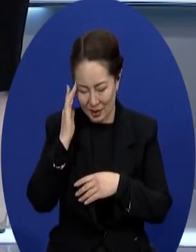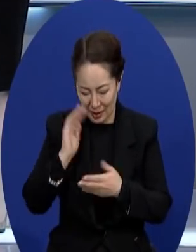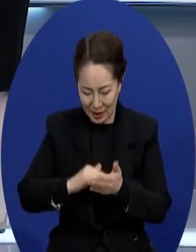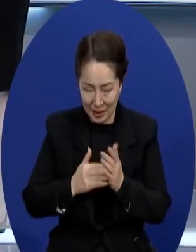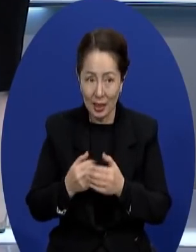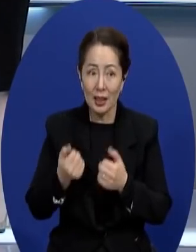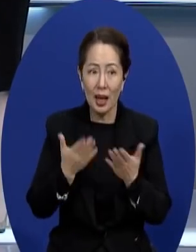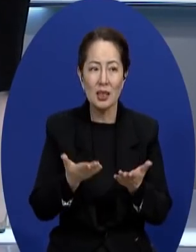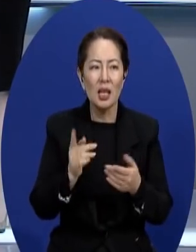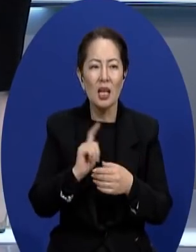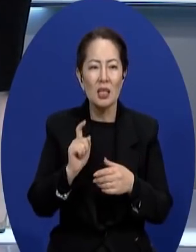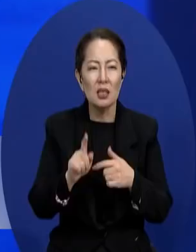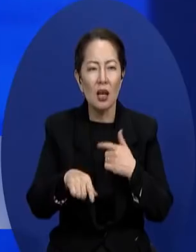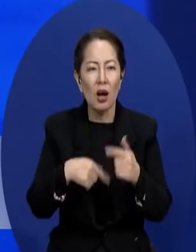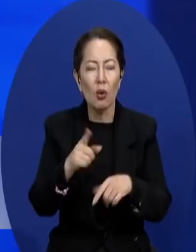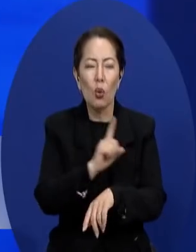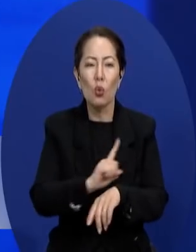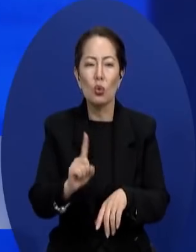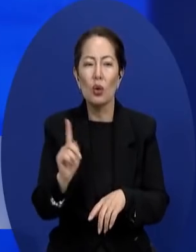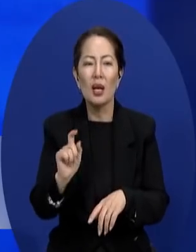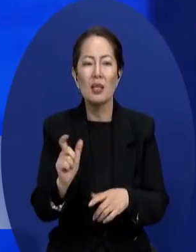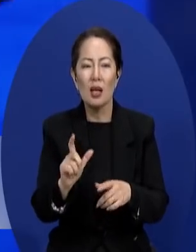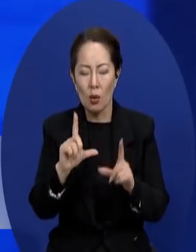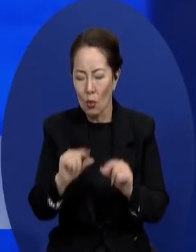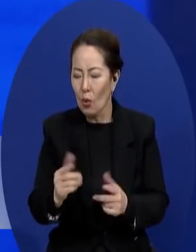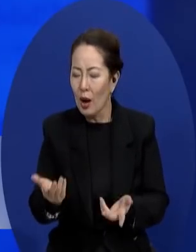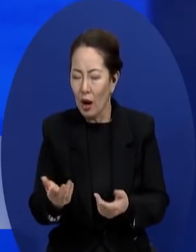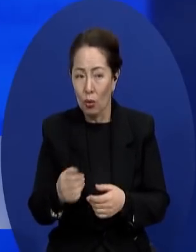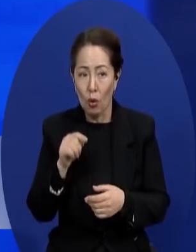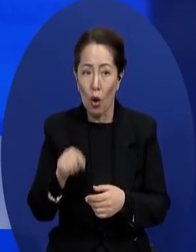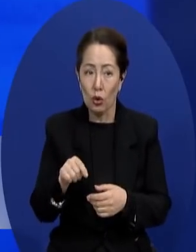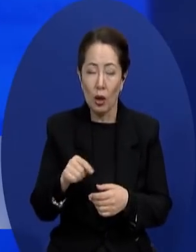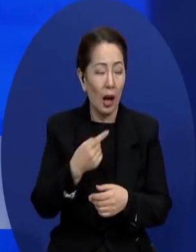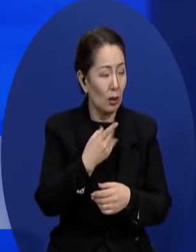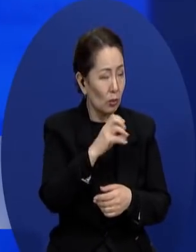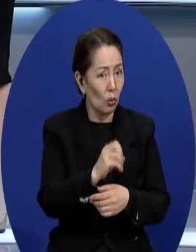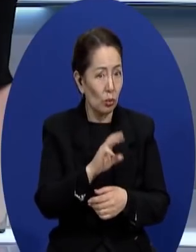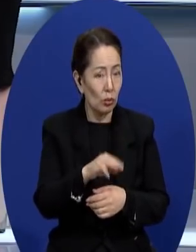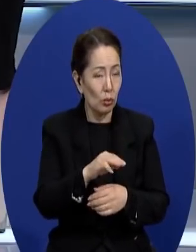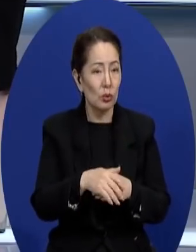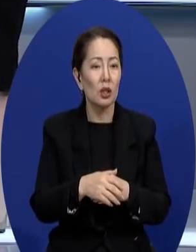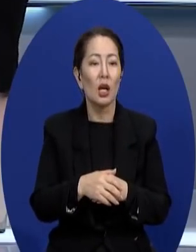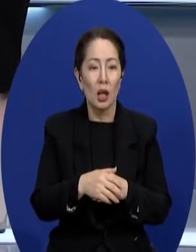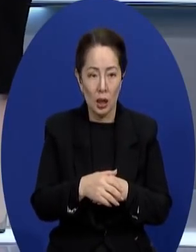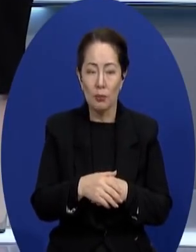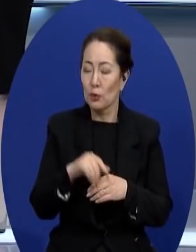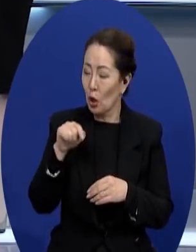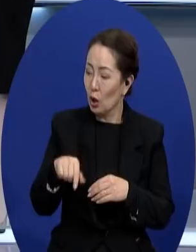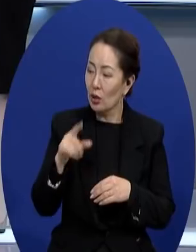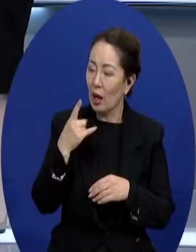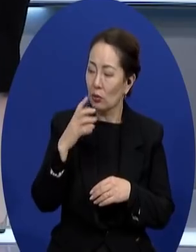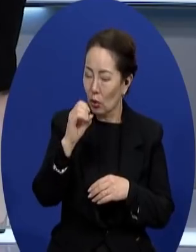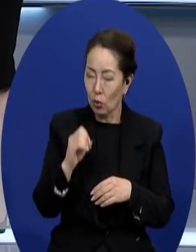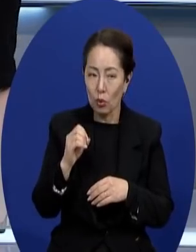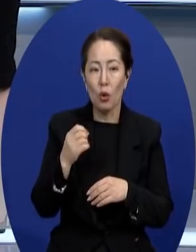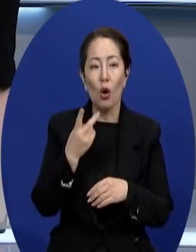үр дүн хэзээ хэдэн хувьд хүрч буурах юм бэ гэдэг. Яг өнөөдрийн байдлаар бол 15% таа шүү дээ. За өнөөдрийн байдлаар бол 15% таа. Анх 20